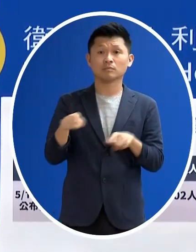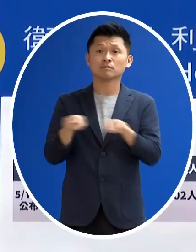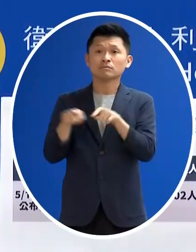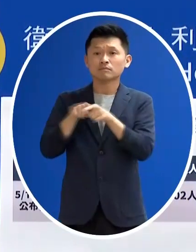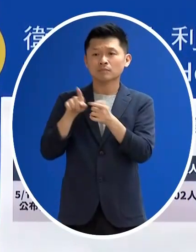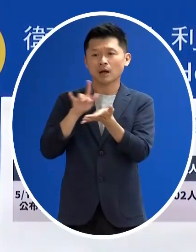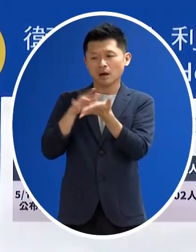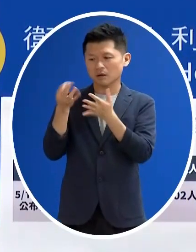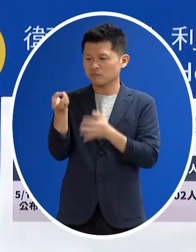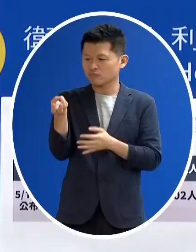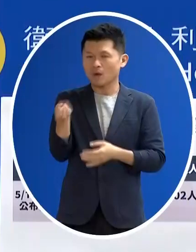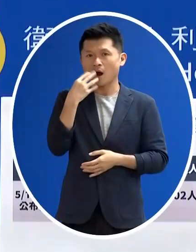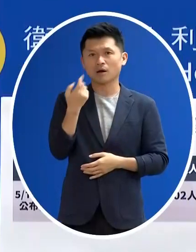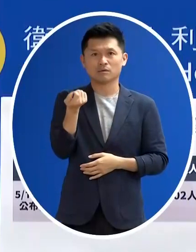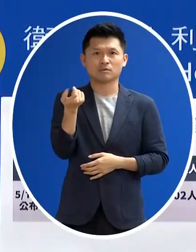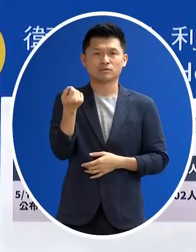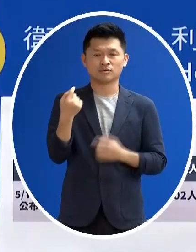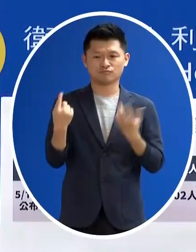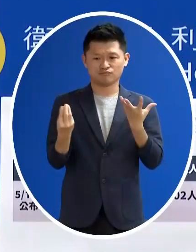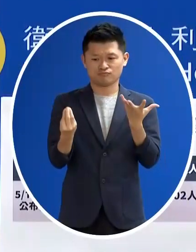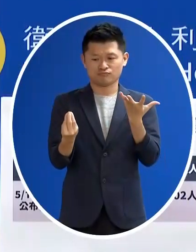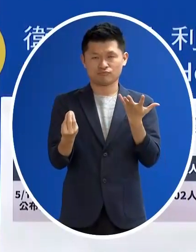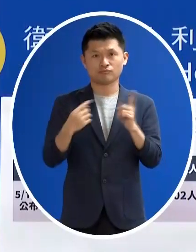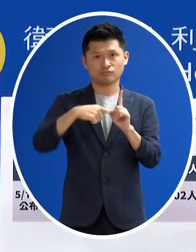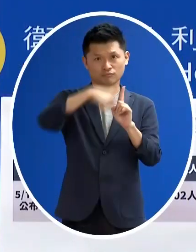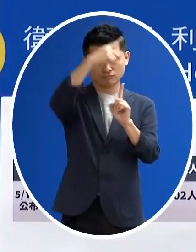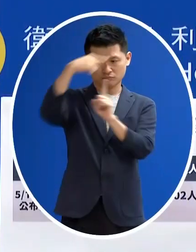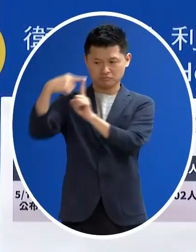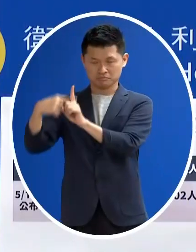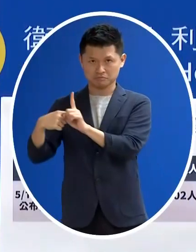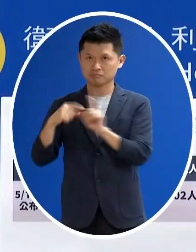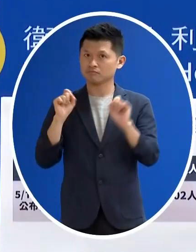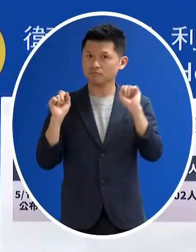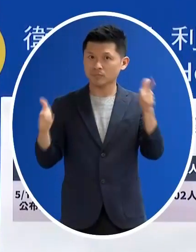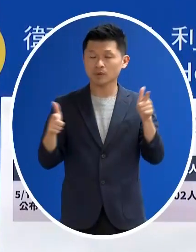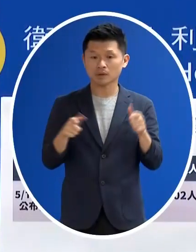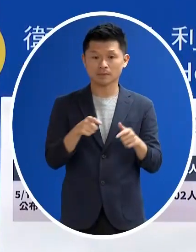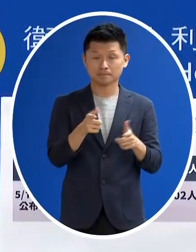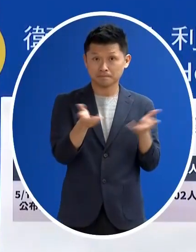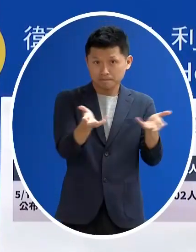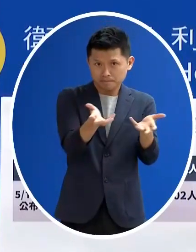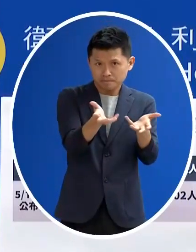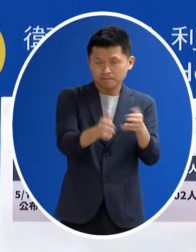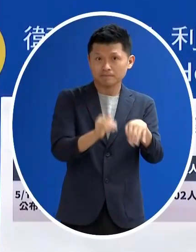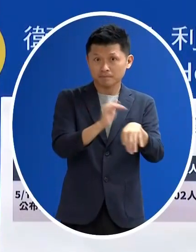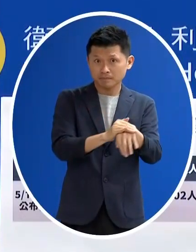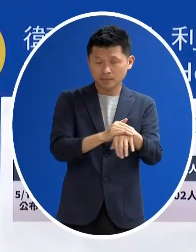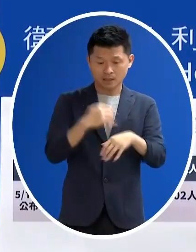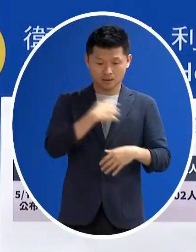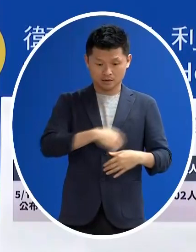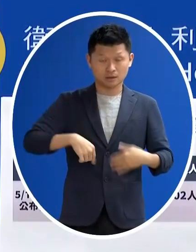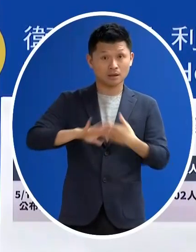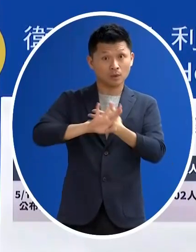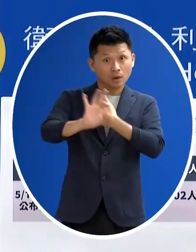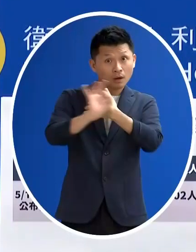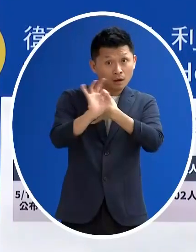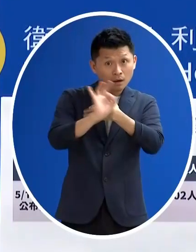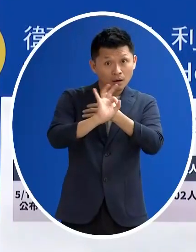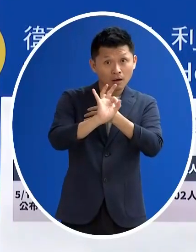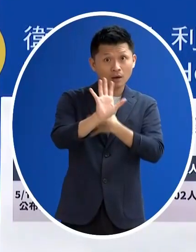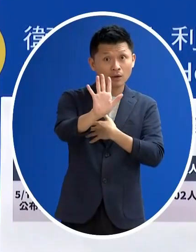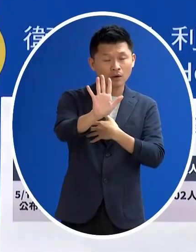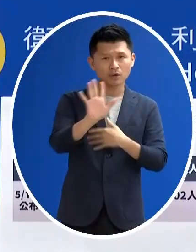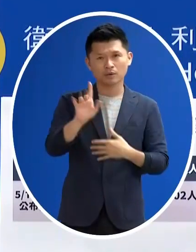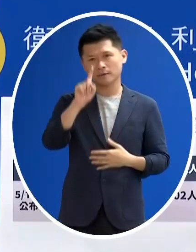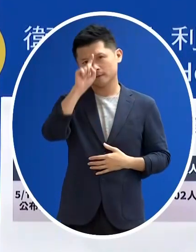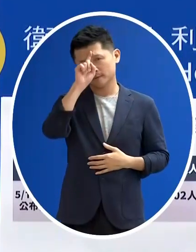达到的浓度。那所以虽然有这样的一个成果，那体外试验的一个结果，那当然也有人寄